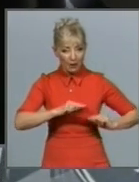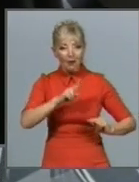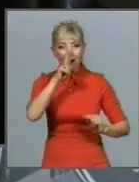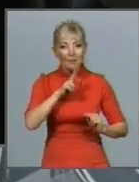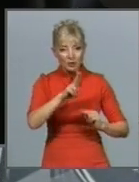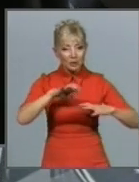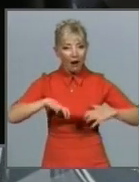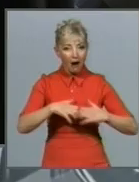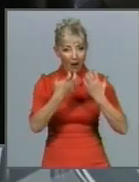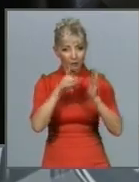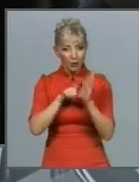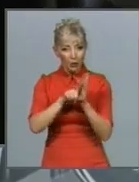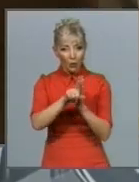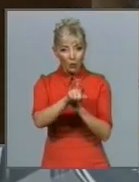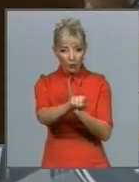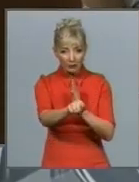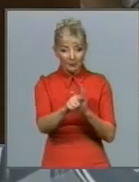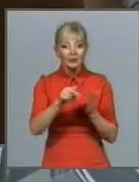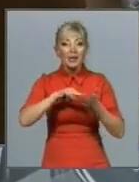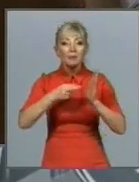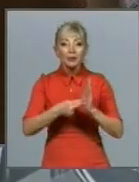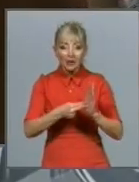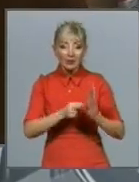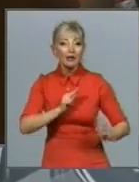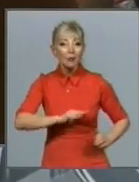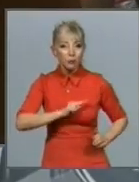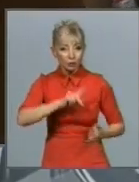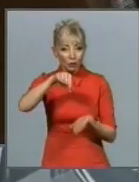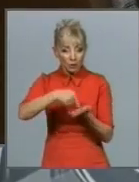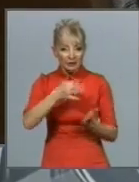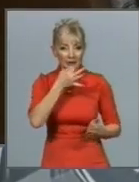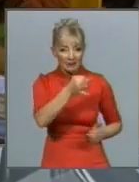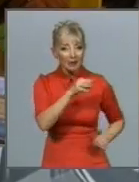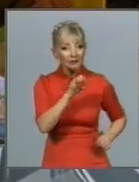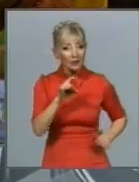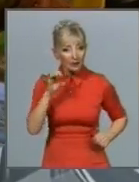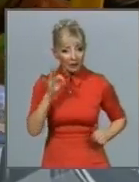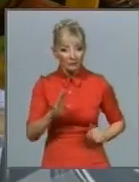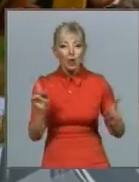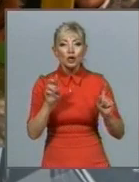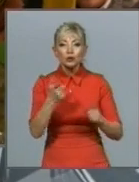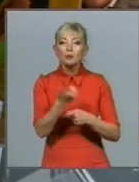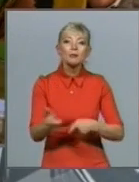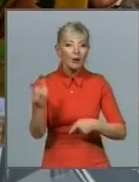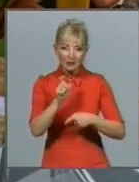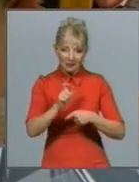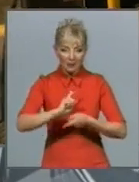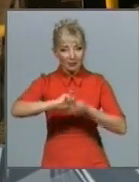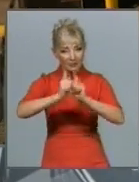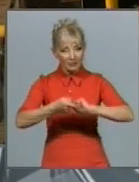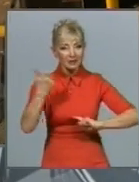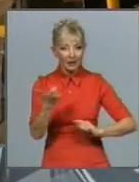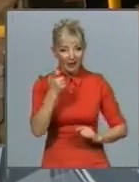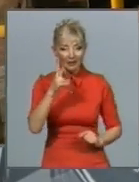автономним ходом. Взагалі концепція роботи муніципалітету така, зазначив перший віцемер Ігор Терехов, щоб максимально перевести Харків